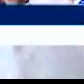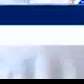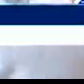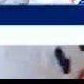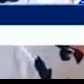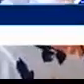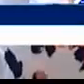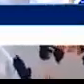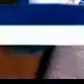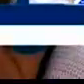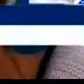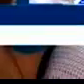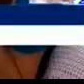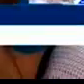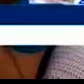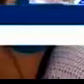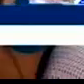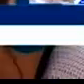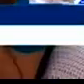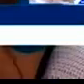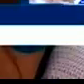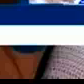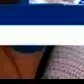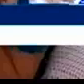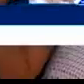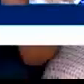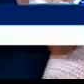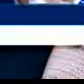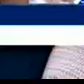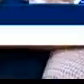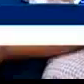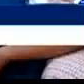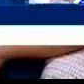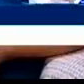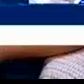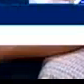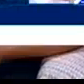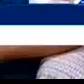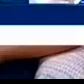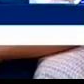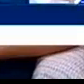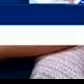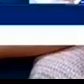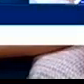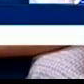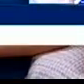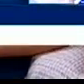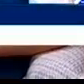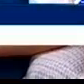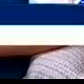fiecare. Asta nu ceva cel mai strict. Da, strict dacă un sărafan,